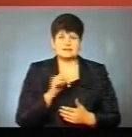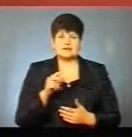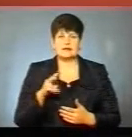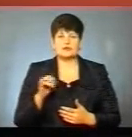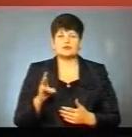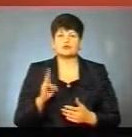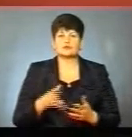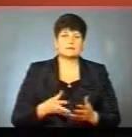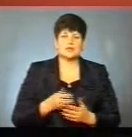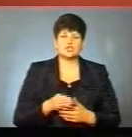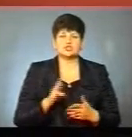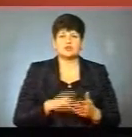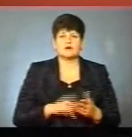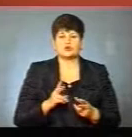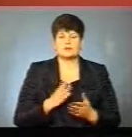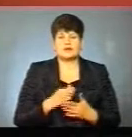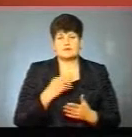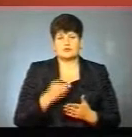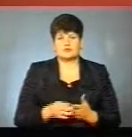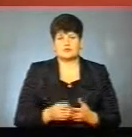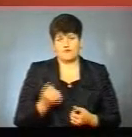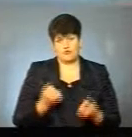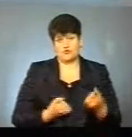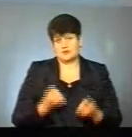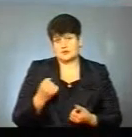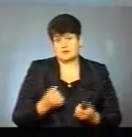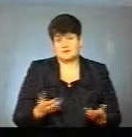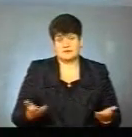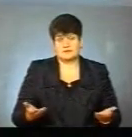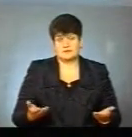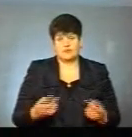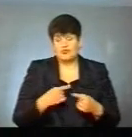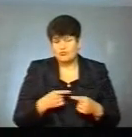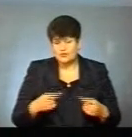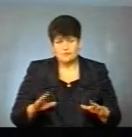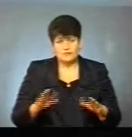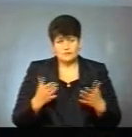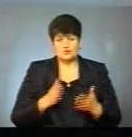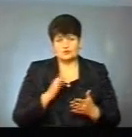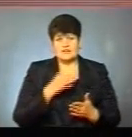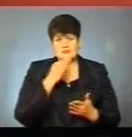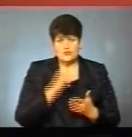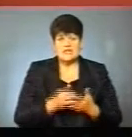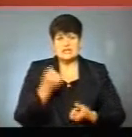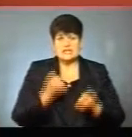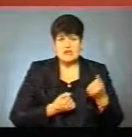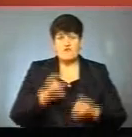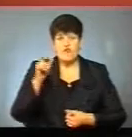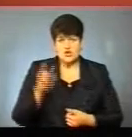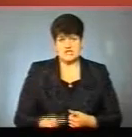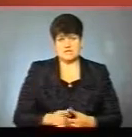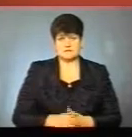буде сплачувати цей штраф, хто несе відповідальність? Водій. В будь-якому випадку несе відповідальність водій.